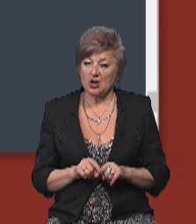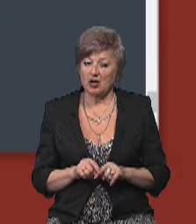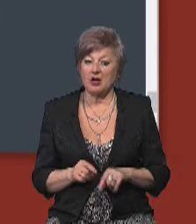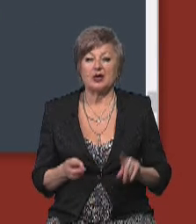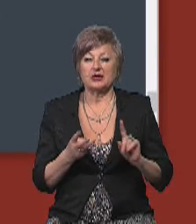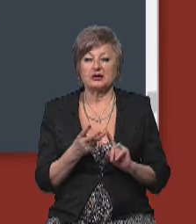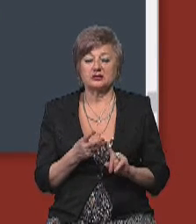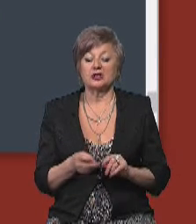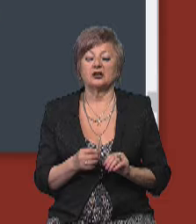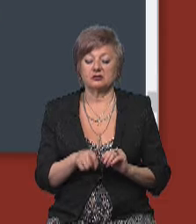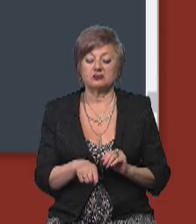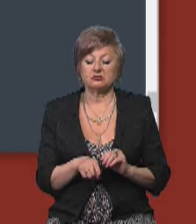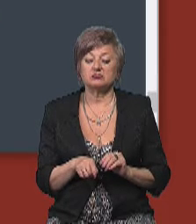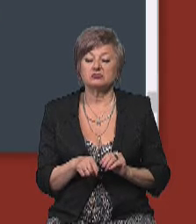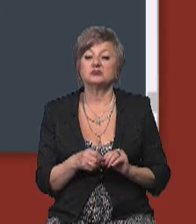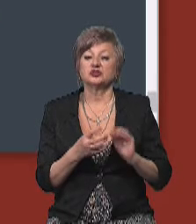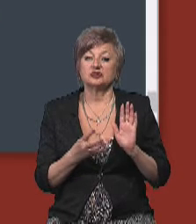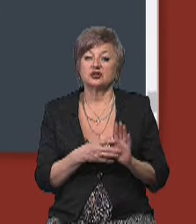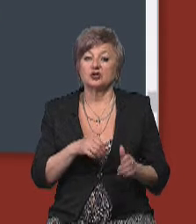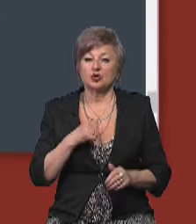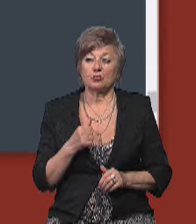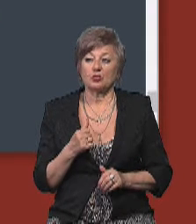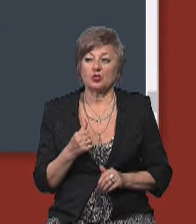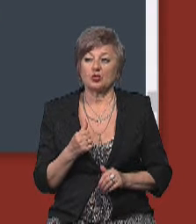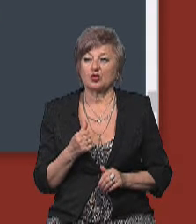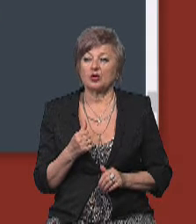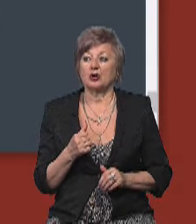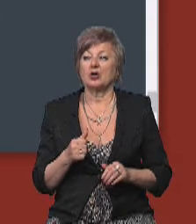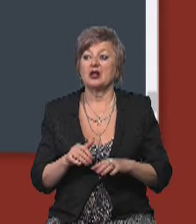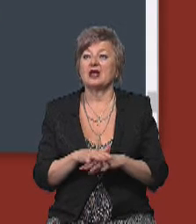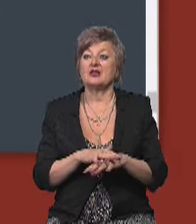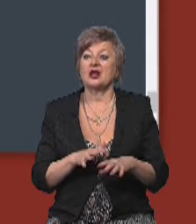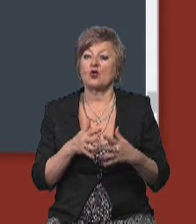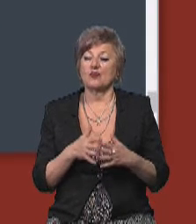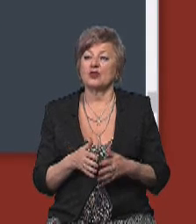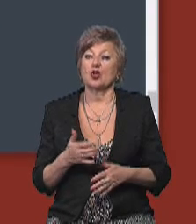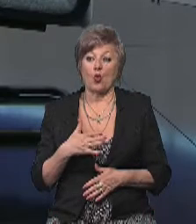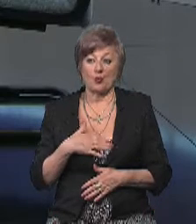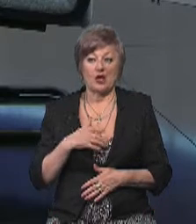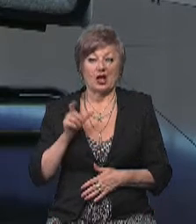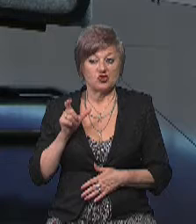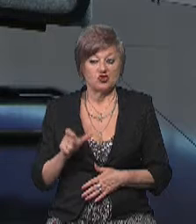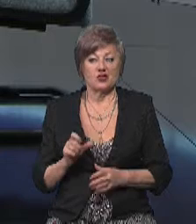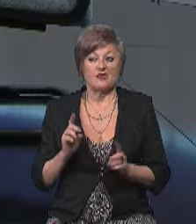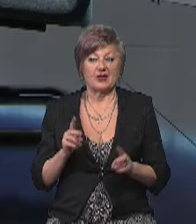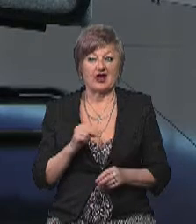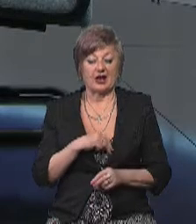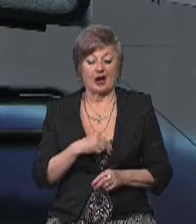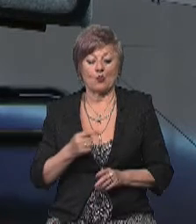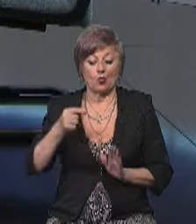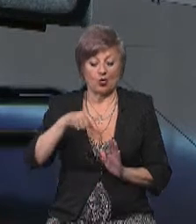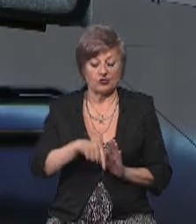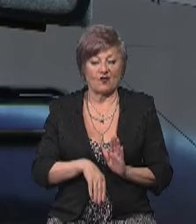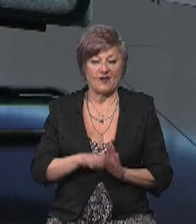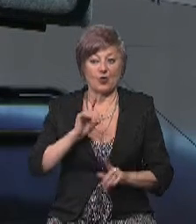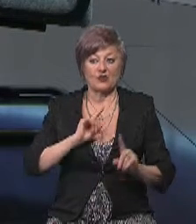період, лютий 16-го і липень 19-го, вже тільки «Народний фронт» і БПП. У мене, як людина, яка була, працювала всередині